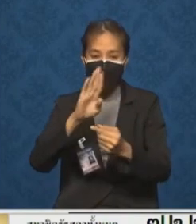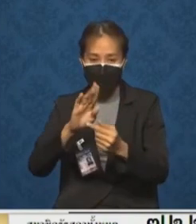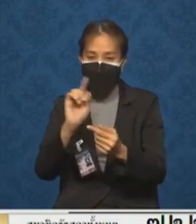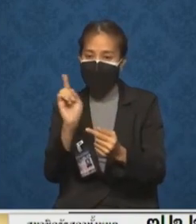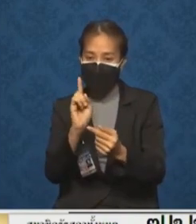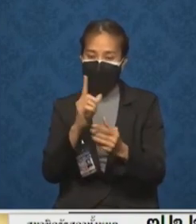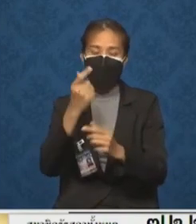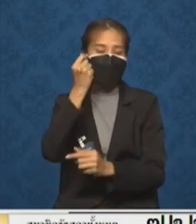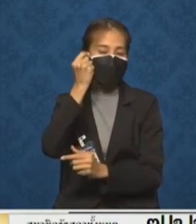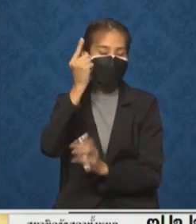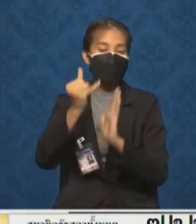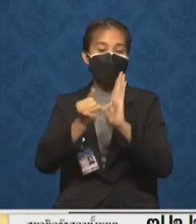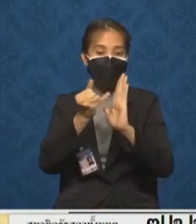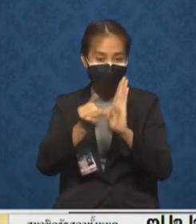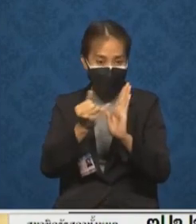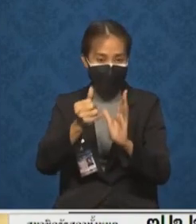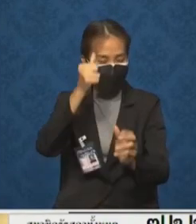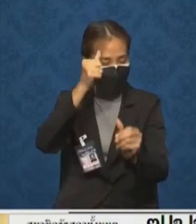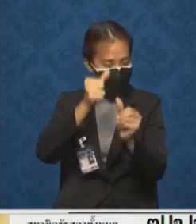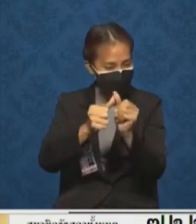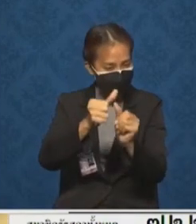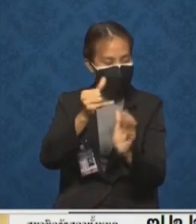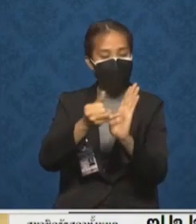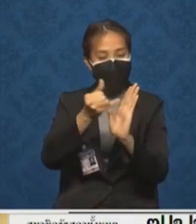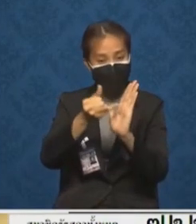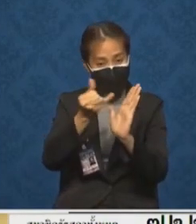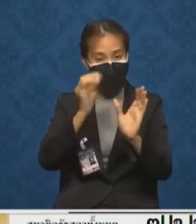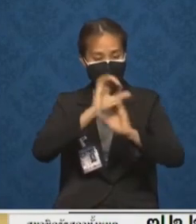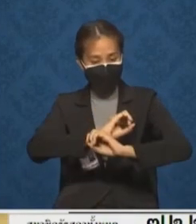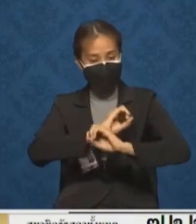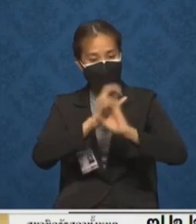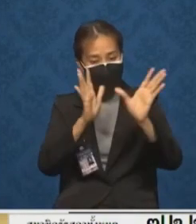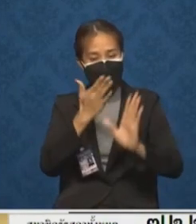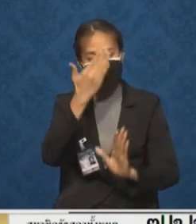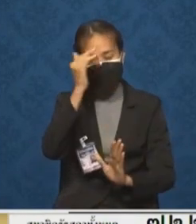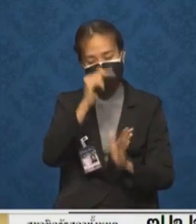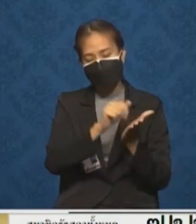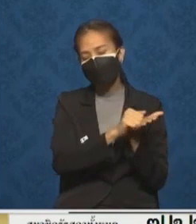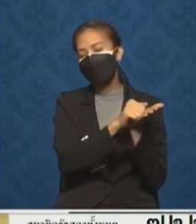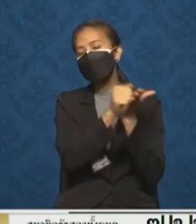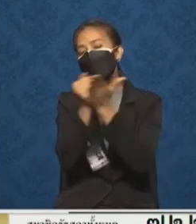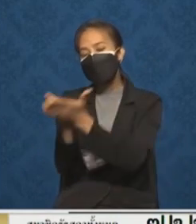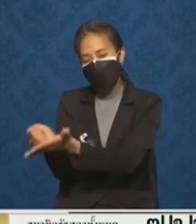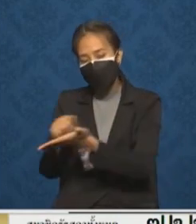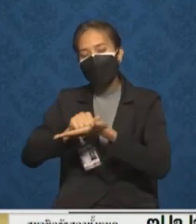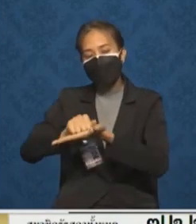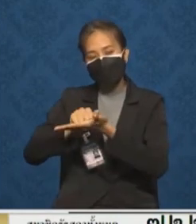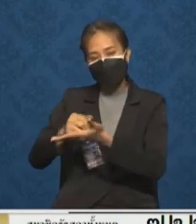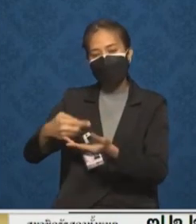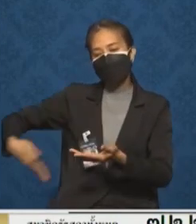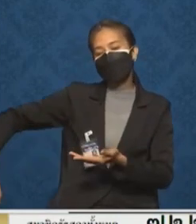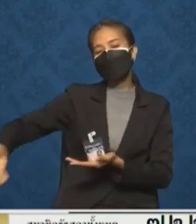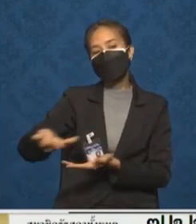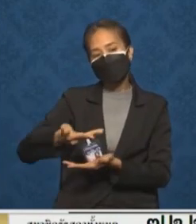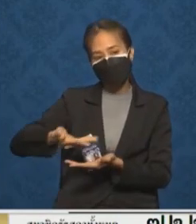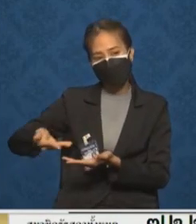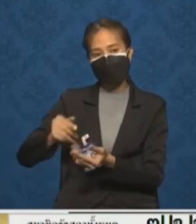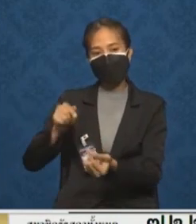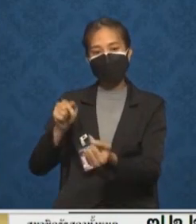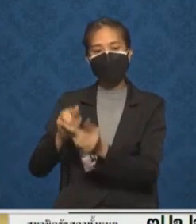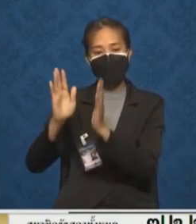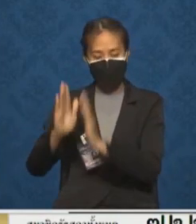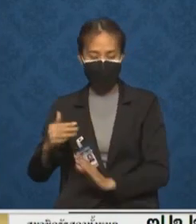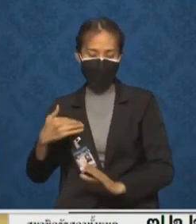นจดจำง่ายเอื้ออำนวยความสะดวกและเอื้ออำนวยความพึงพอใจให้กับ